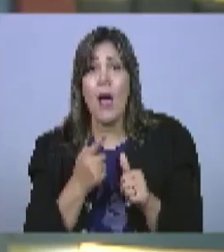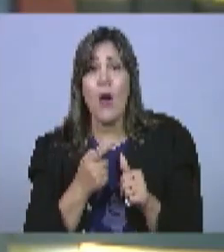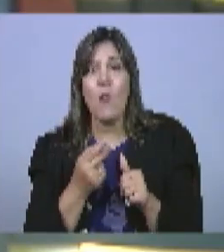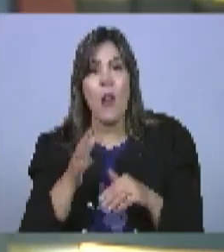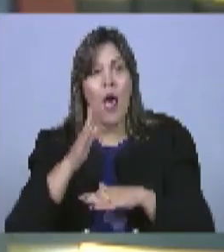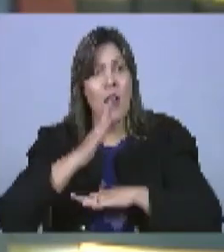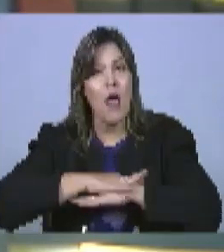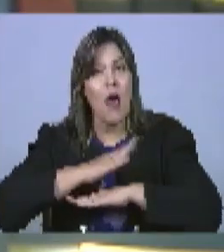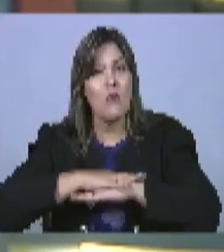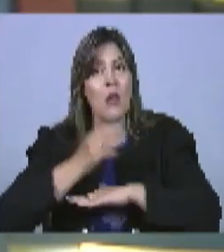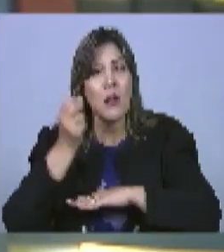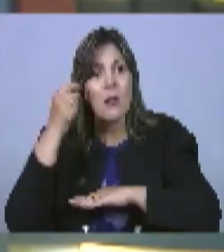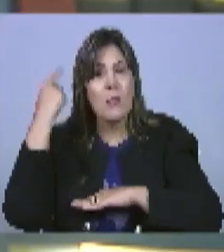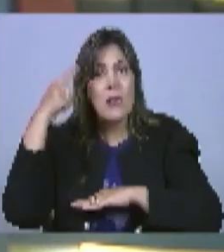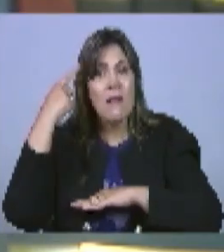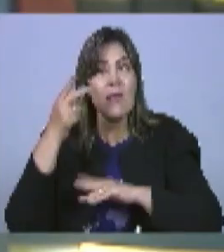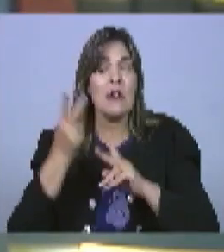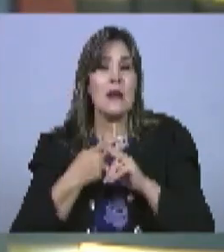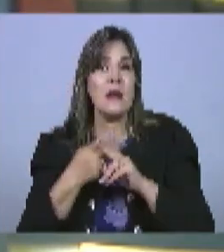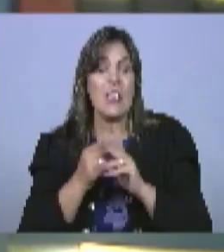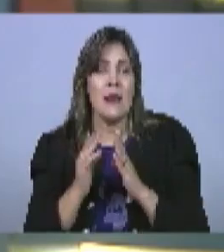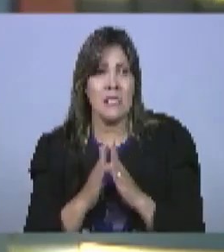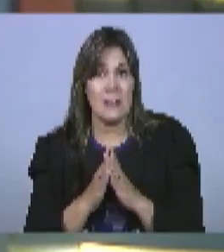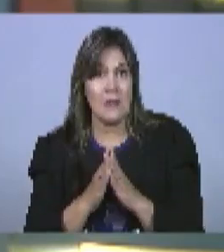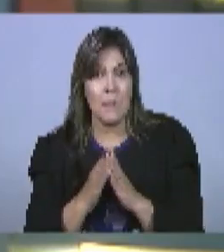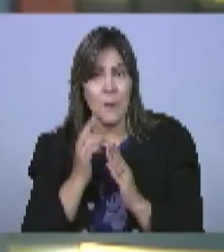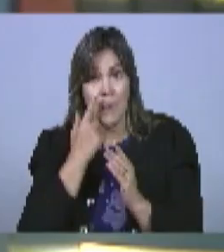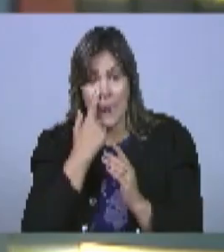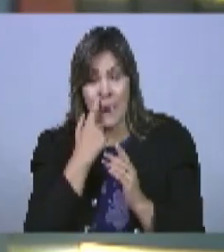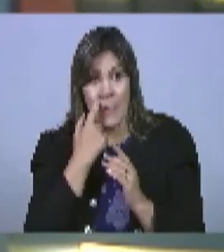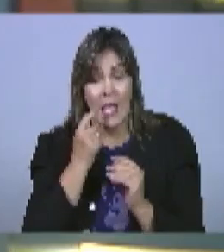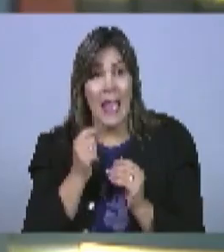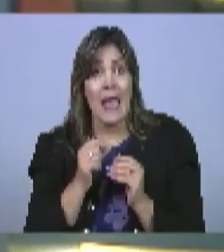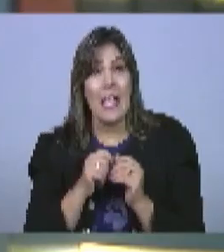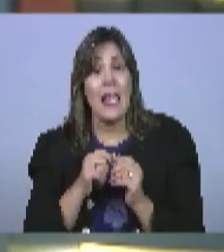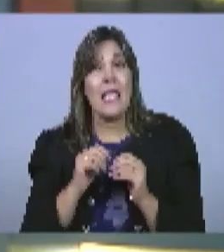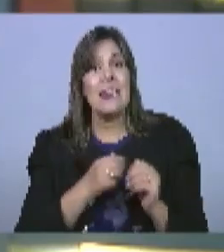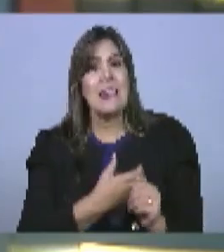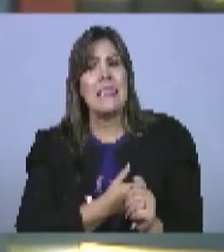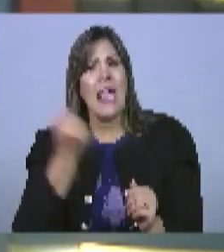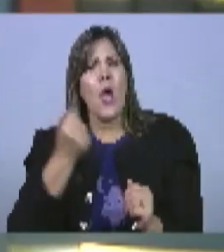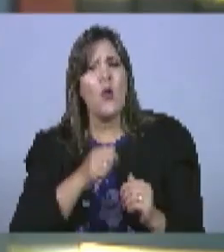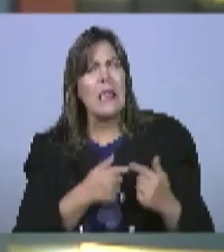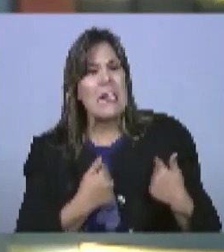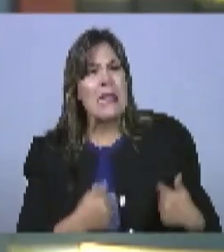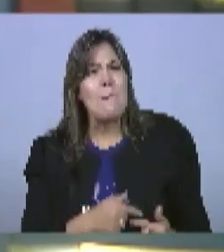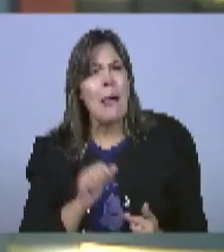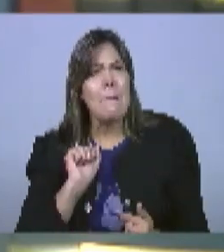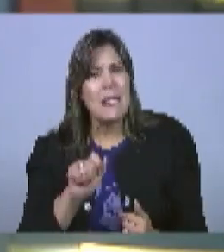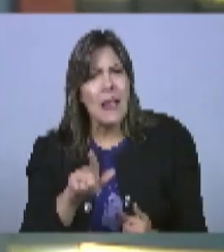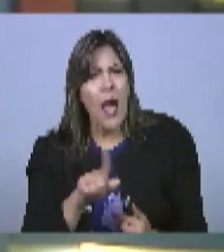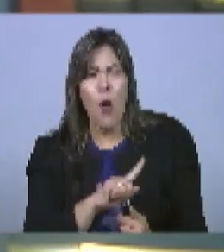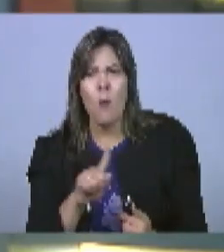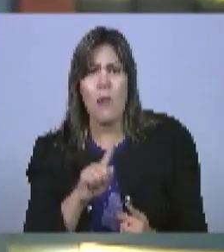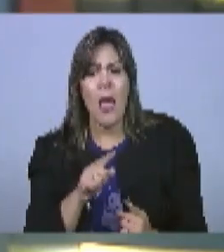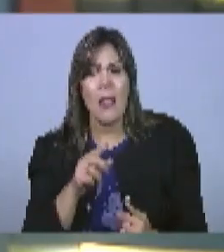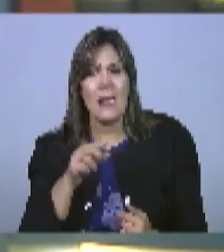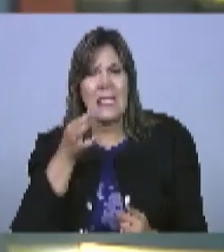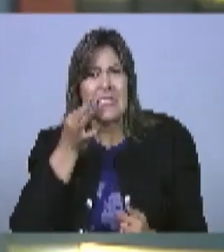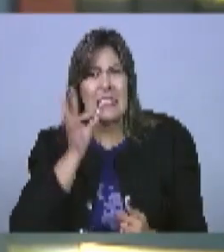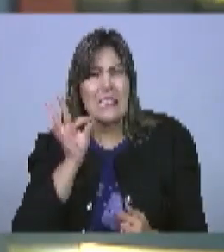عقائد الناس الحداثه لا تعني ان احنا ننتزع الايمان من قلوب الناس لا تعني ان احنا نهين